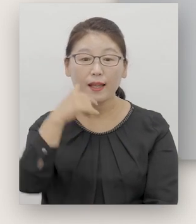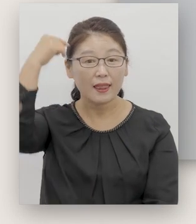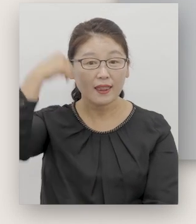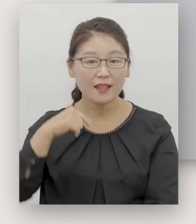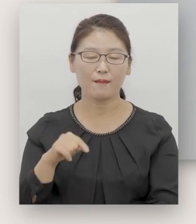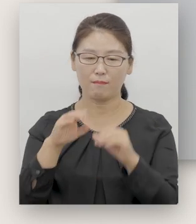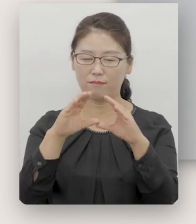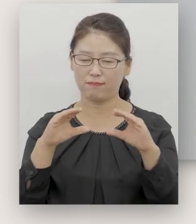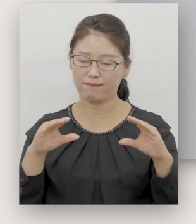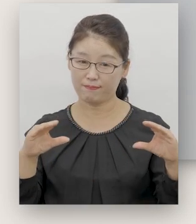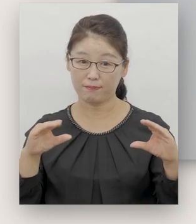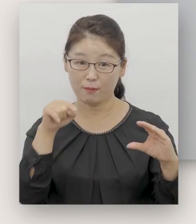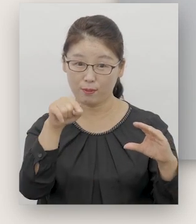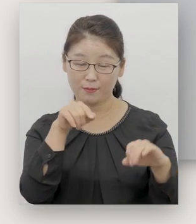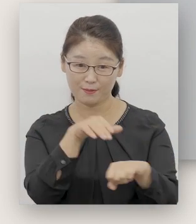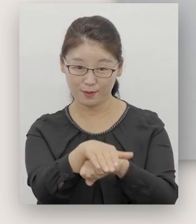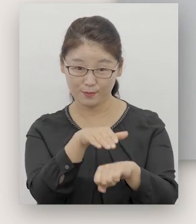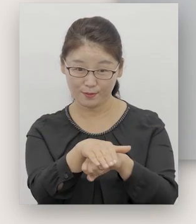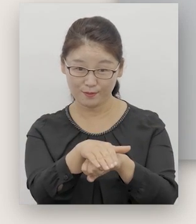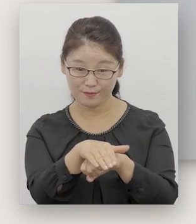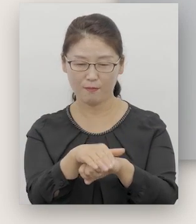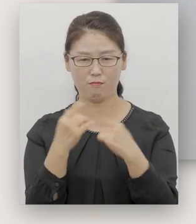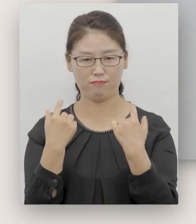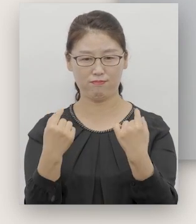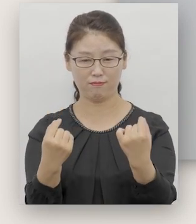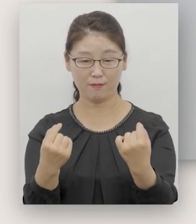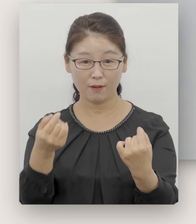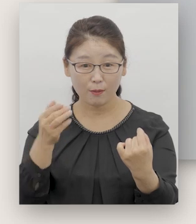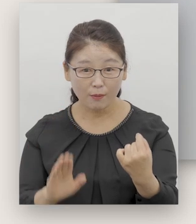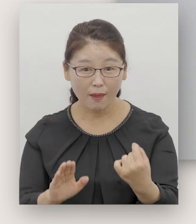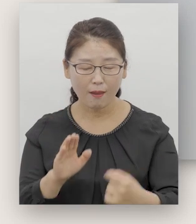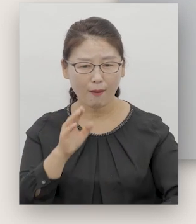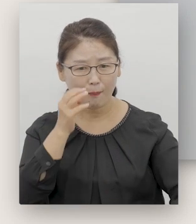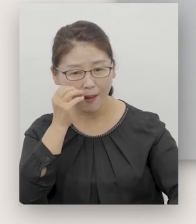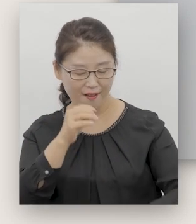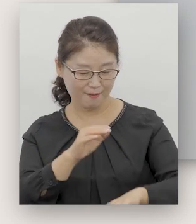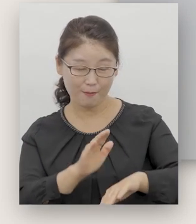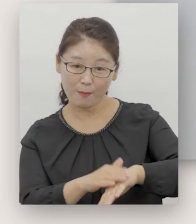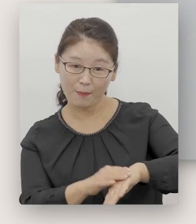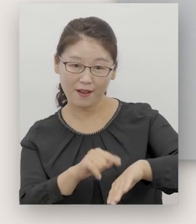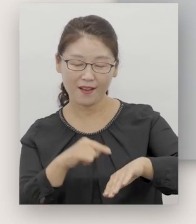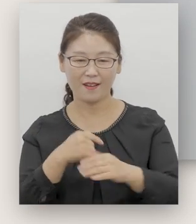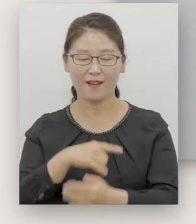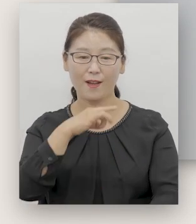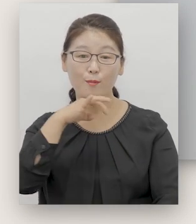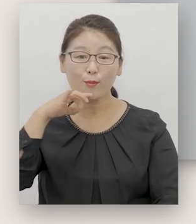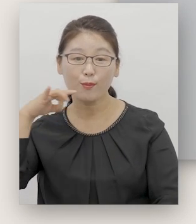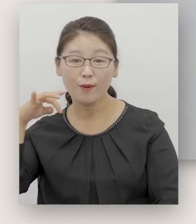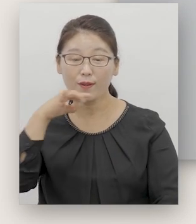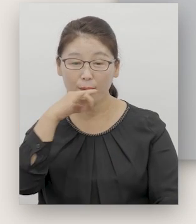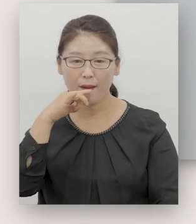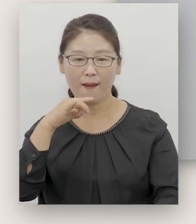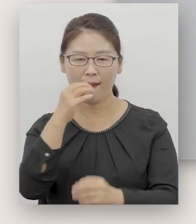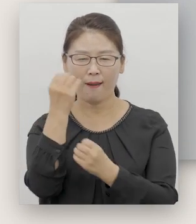되되 손을 잠깐 보시면은요 이제 약간 분홍색의 오라 같은 것들이 보이시죠. 이때부터 어떤